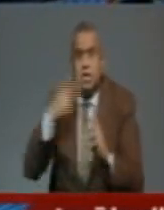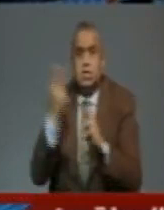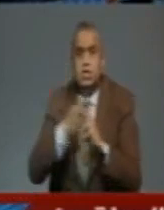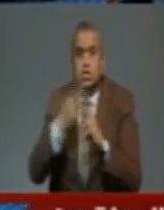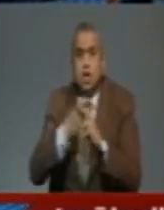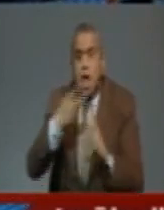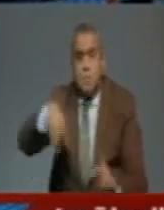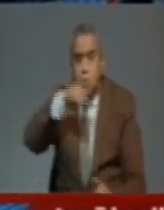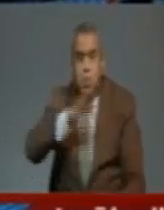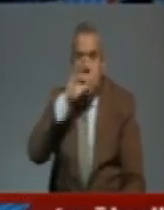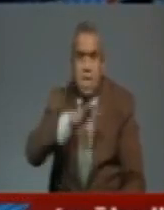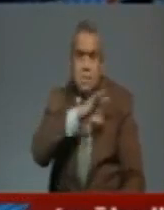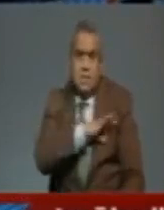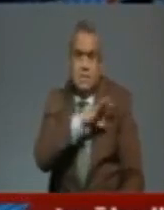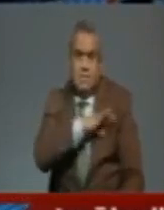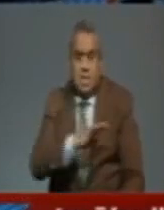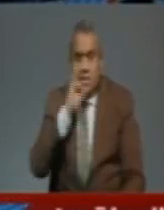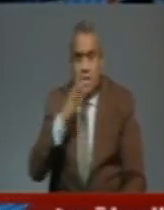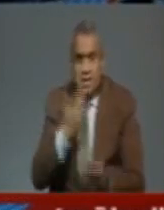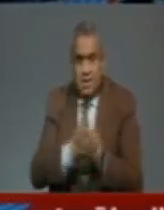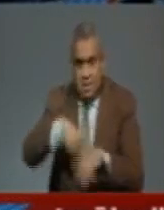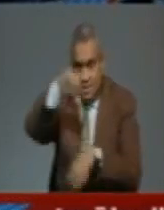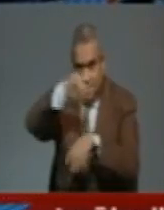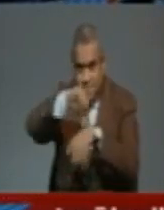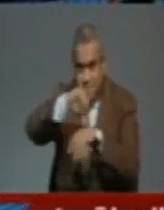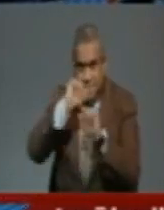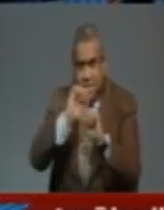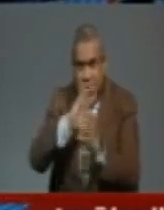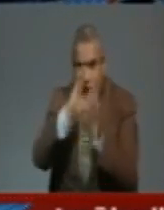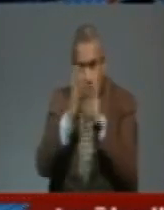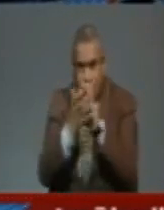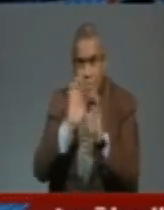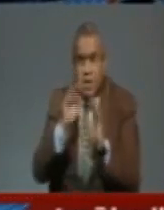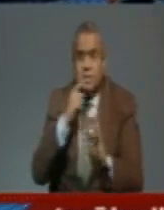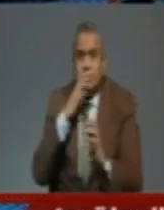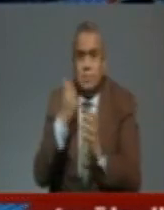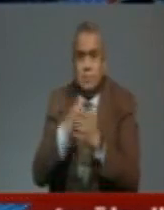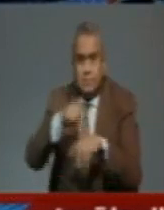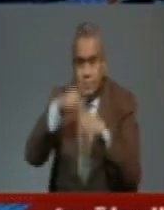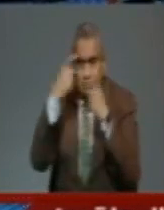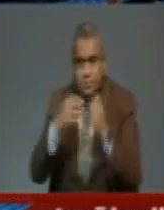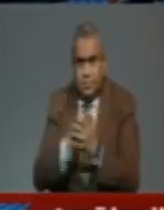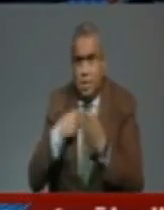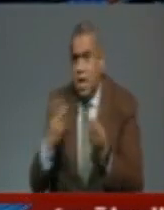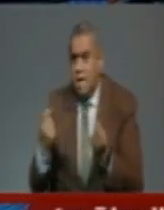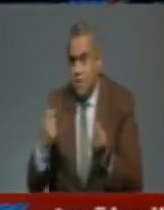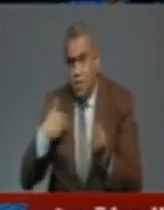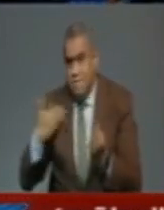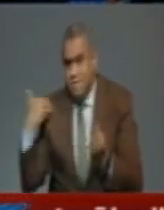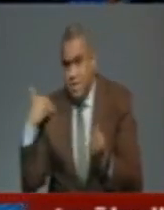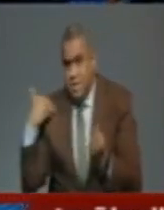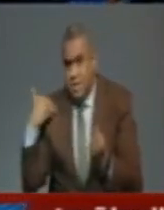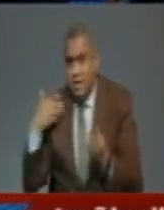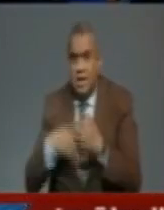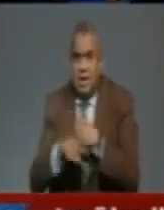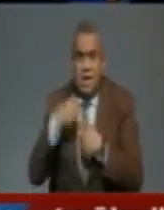موقعها. ومش بس من موقعها ومن قدراتها. أنا عندي قدرات مالية وعندي فوائد، من